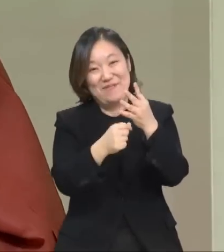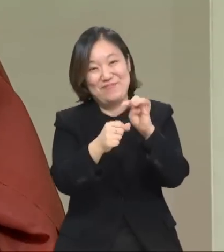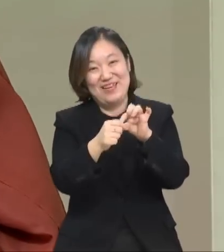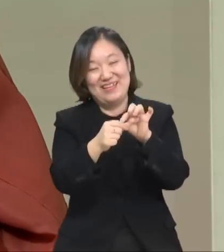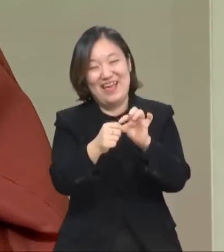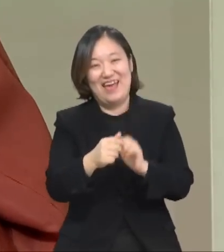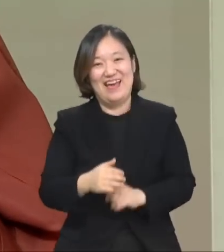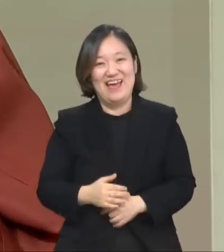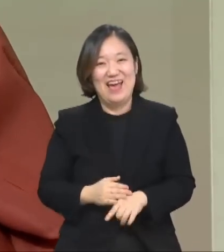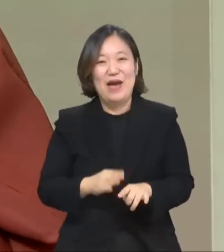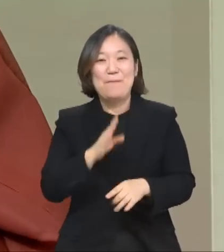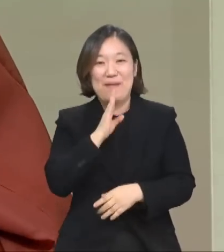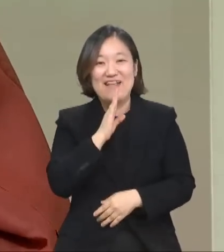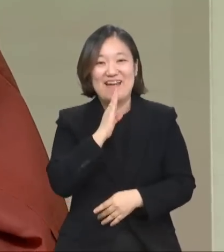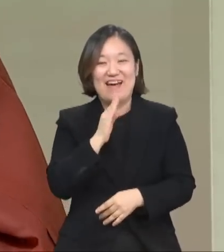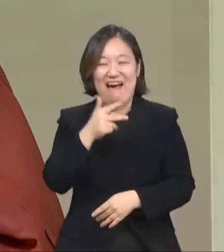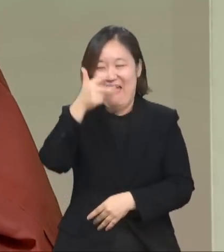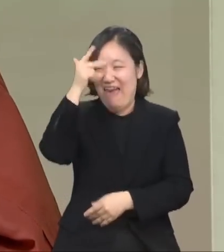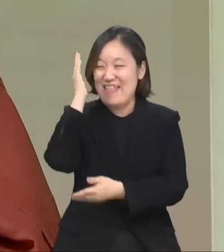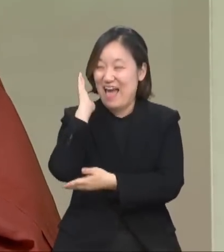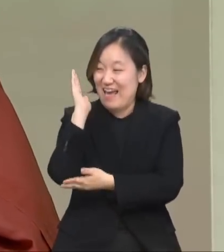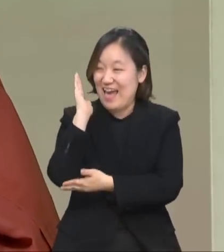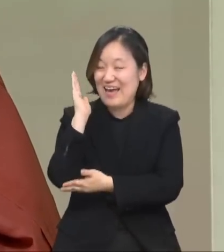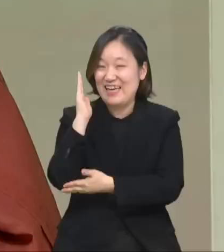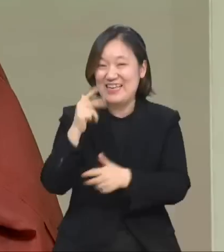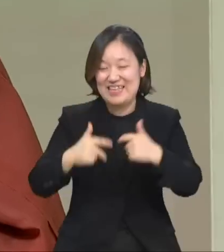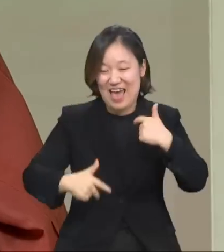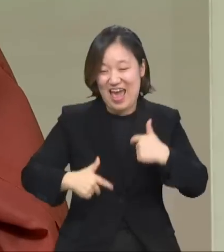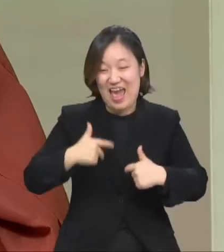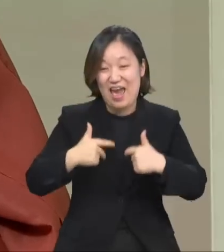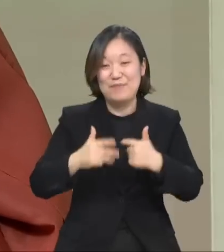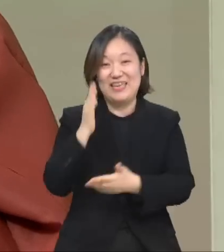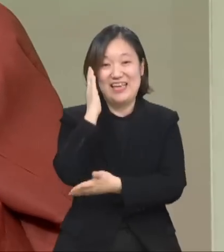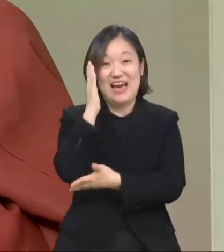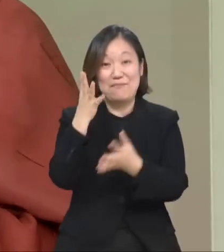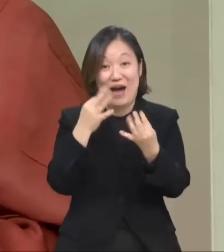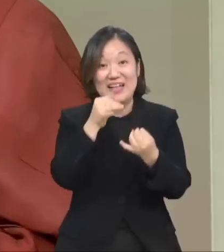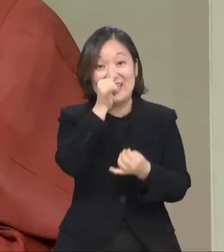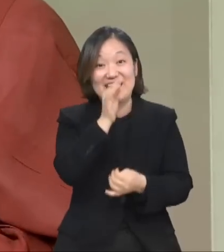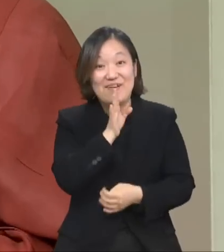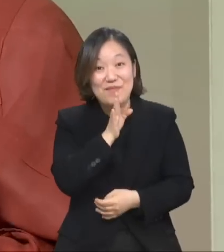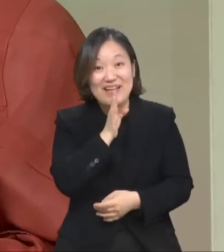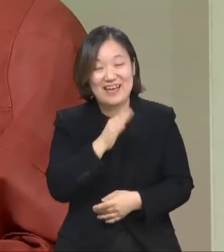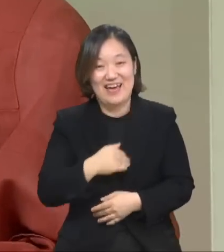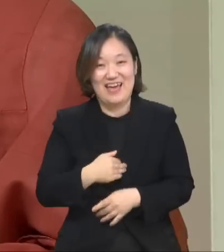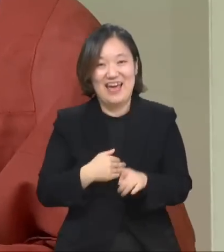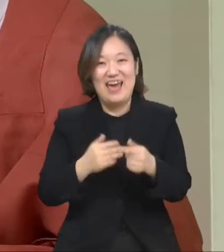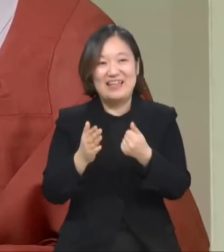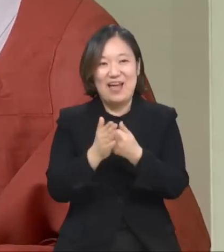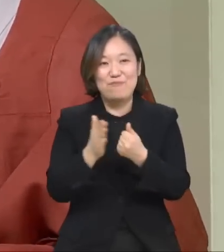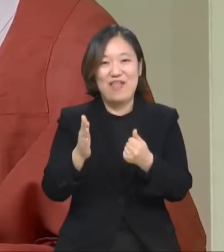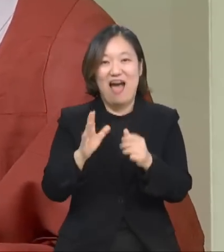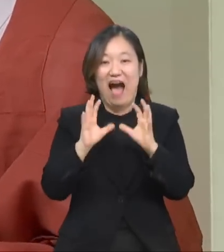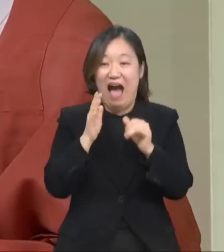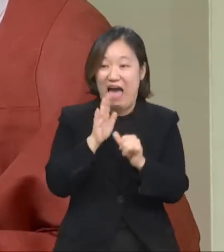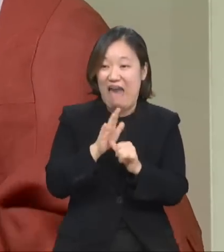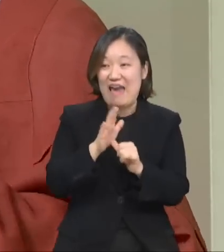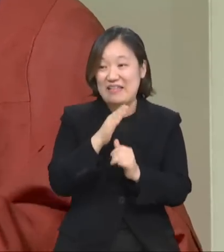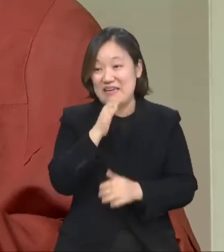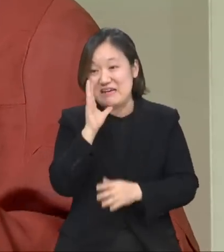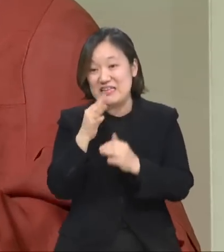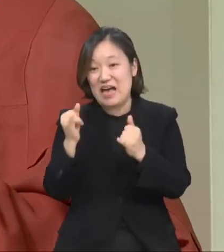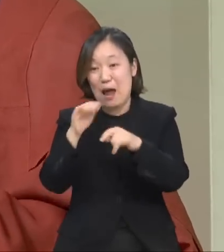재미있죠 옛날 얘기같이 전설의 고향같이 재미있는 얘기가 많지 않습니까 그래서 남녀노소 가리지 않고 많은